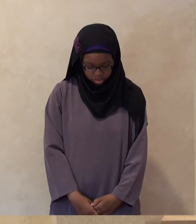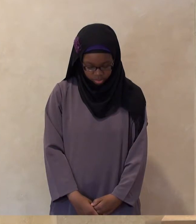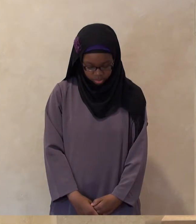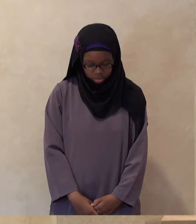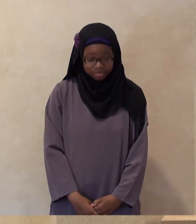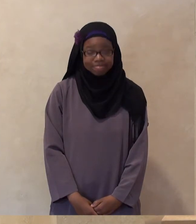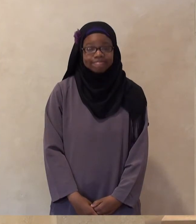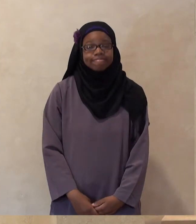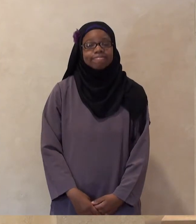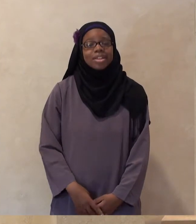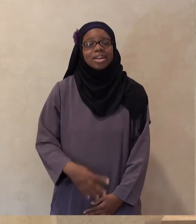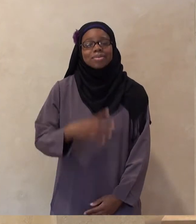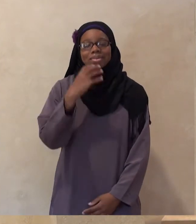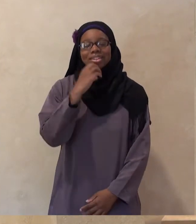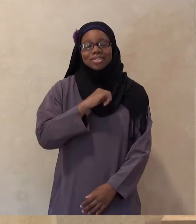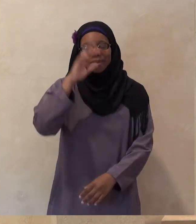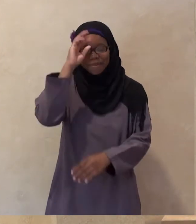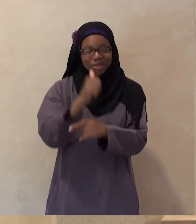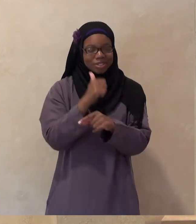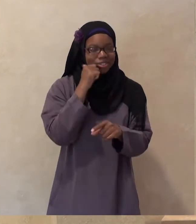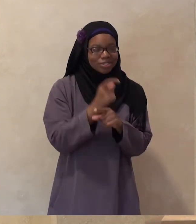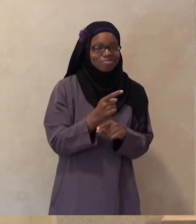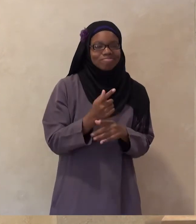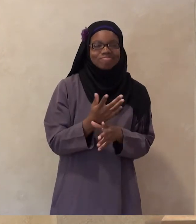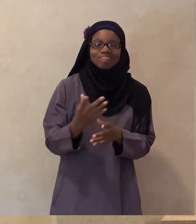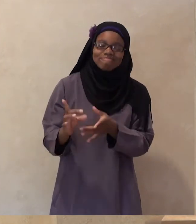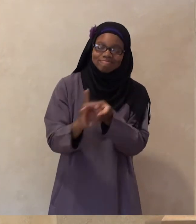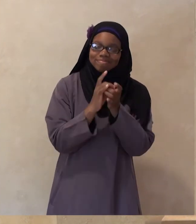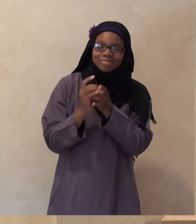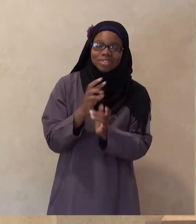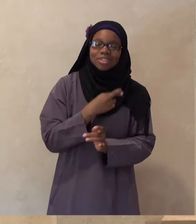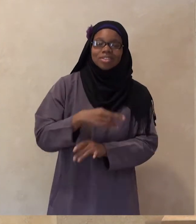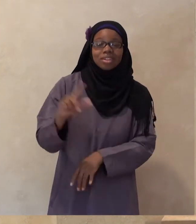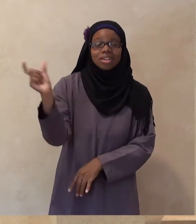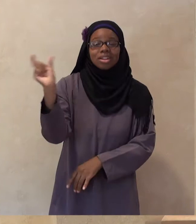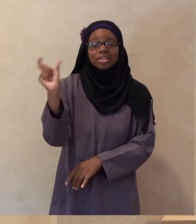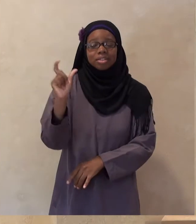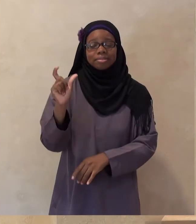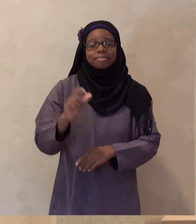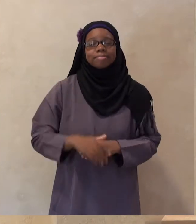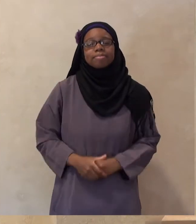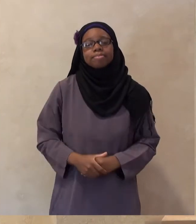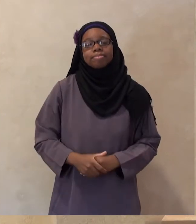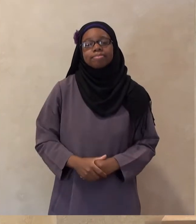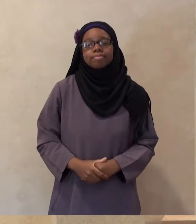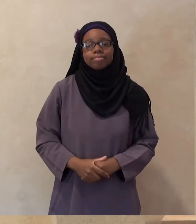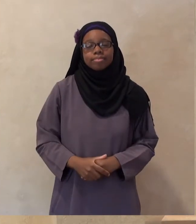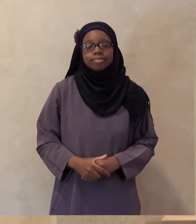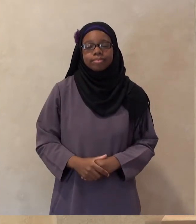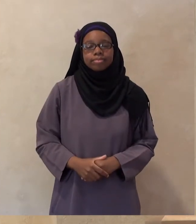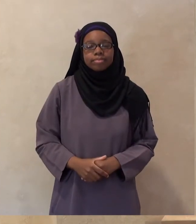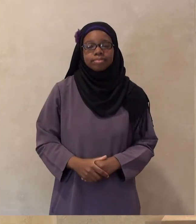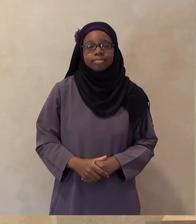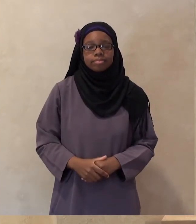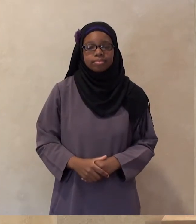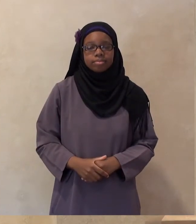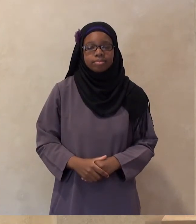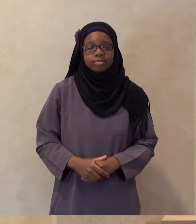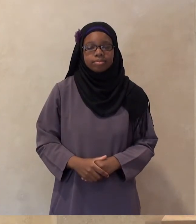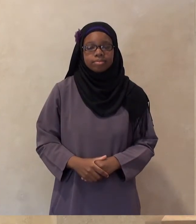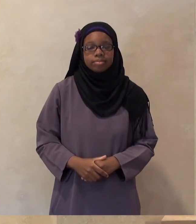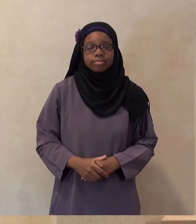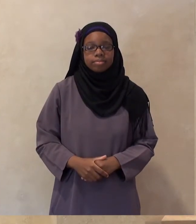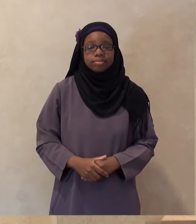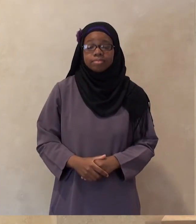Dear brothers and sisters in Islam, Allah subhanahu wa ta'ala created this